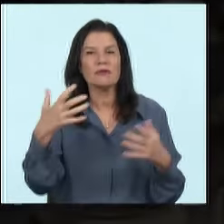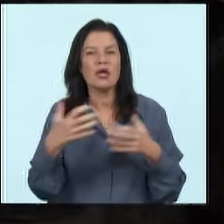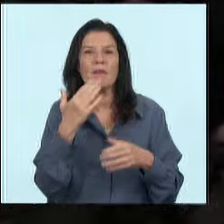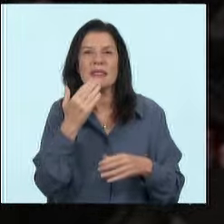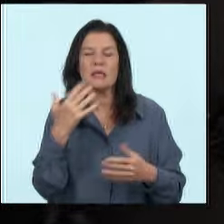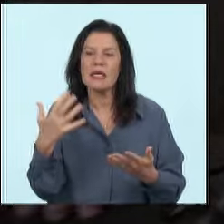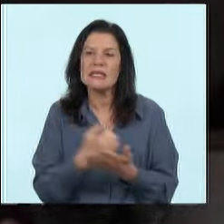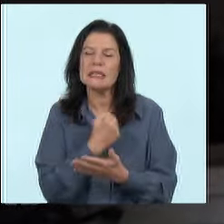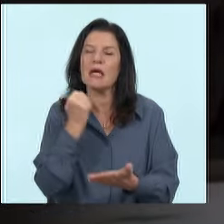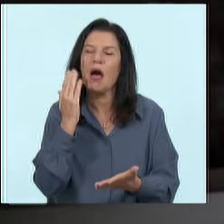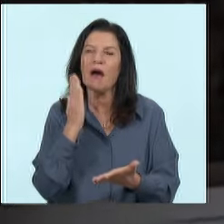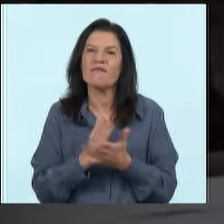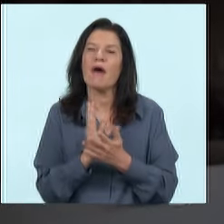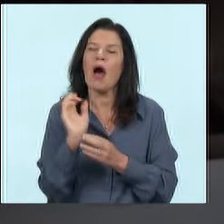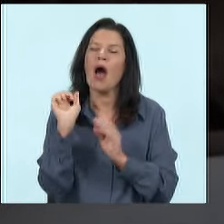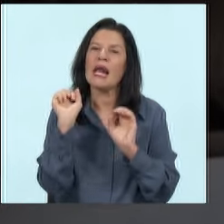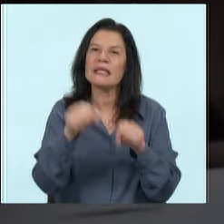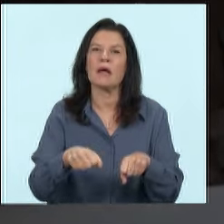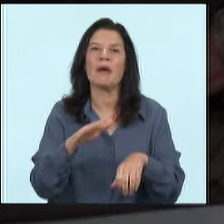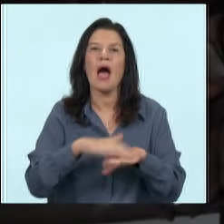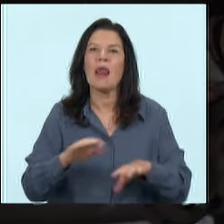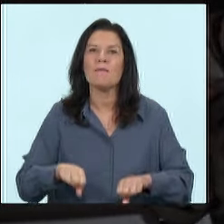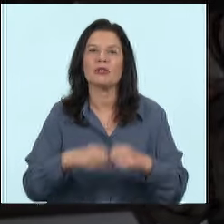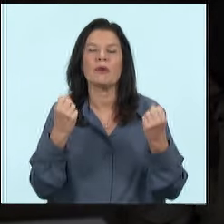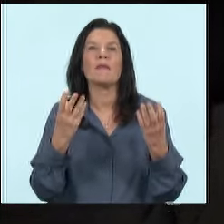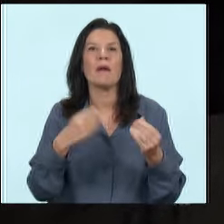יותר גדולים. משה, שקל את אבא שלו, ממש לפני חודש